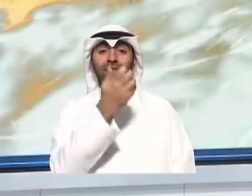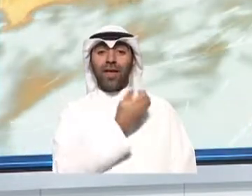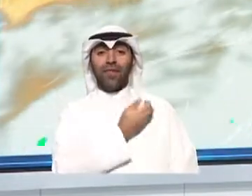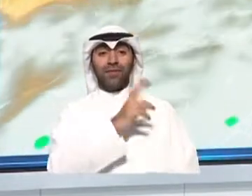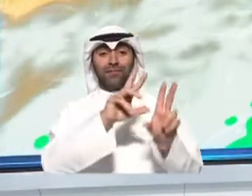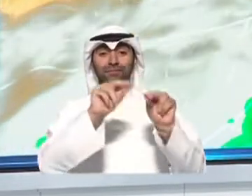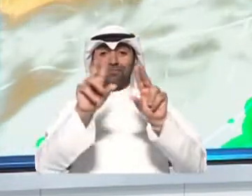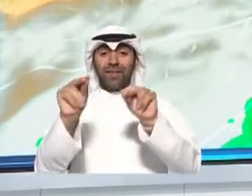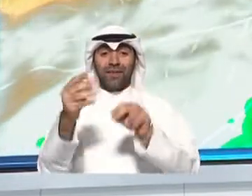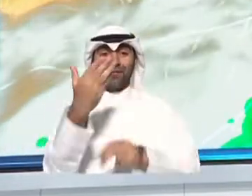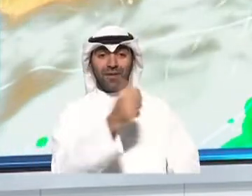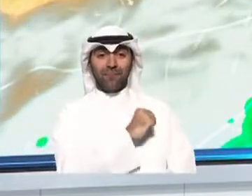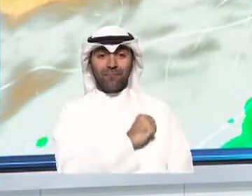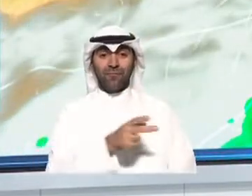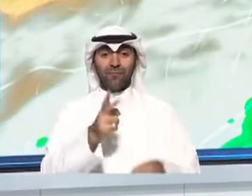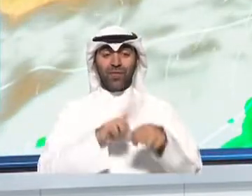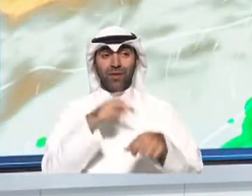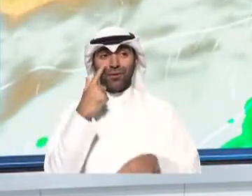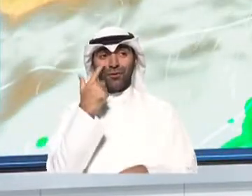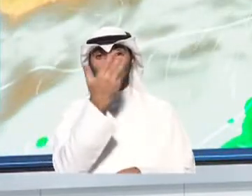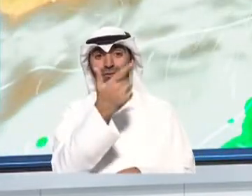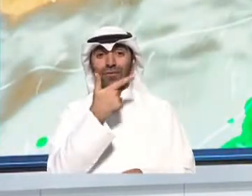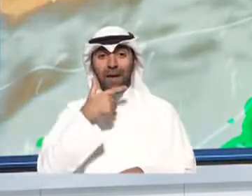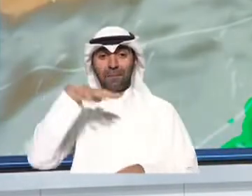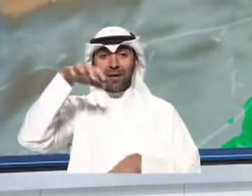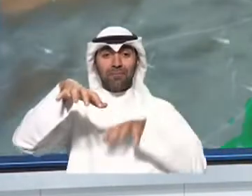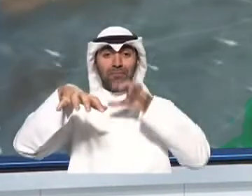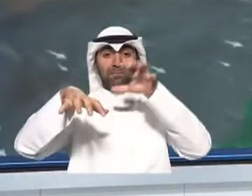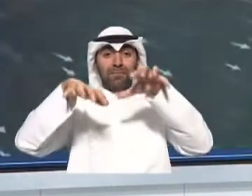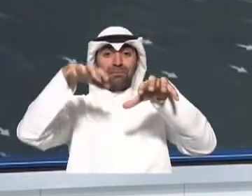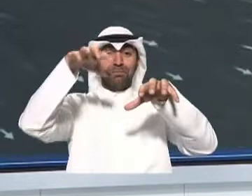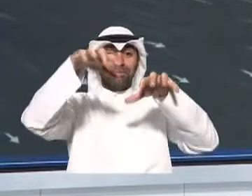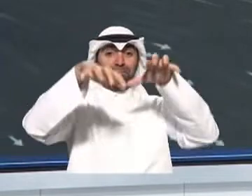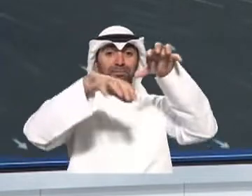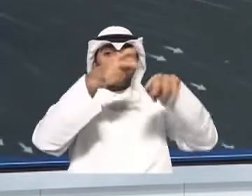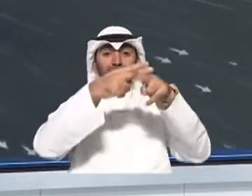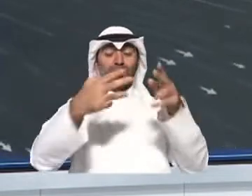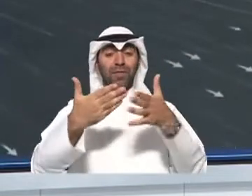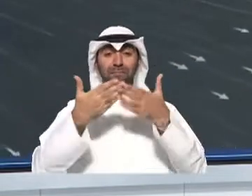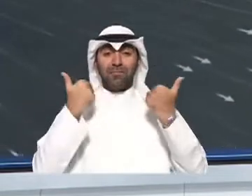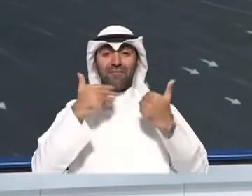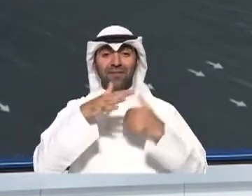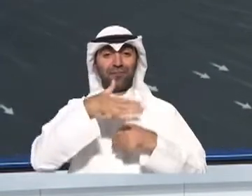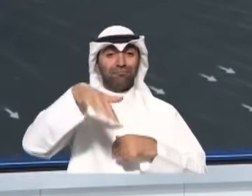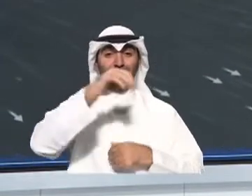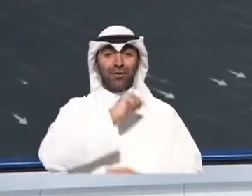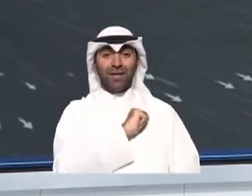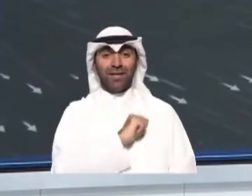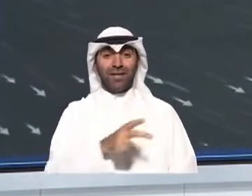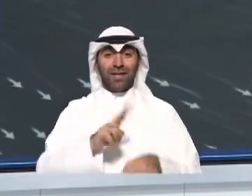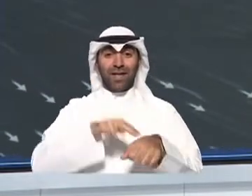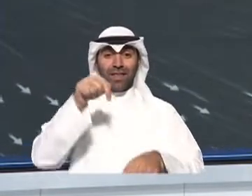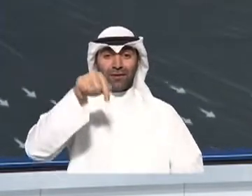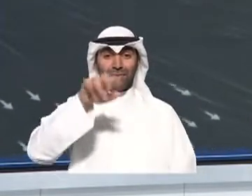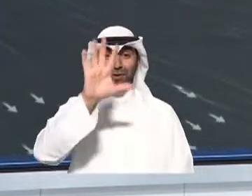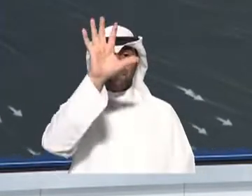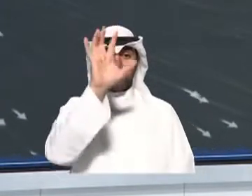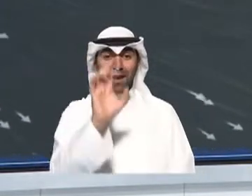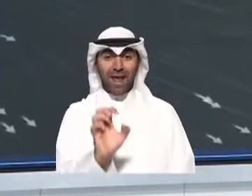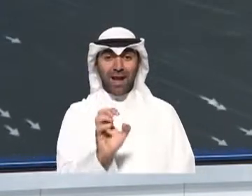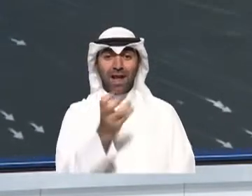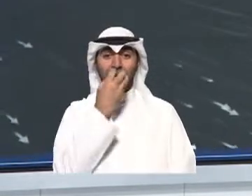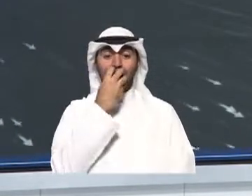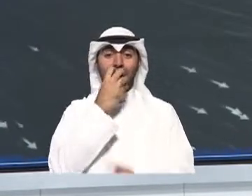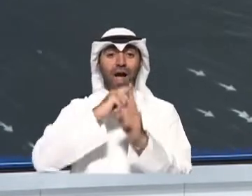راح تكون صافية على دولة الكويت وخالية من السحب. الأجواء المتوقعة في منتصف هذه الليلة أجواء تميل إلى